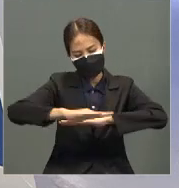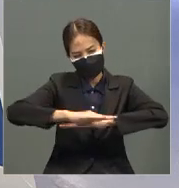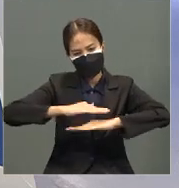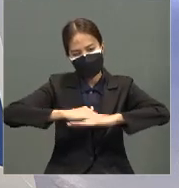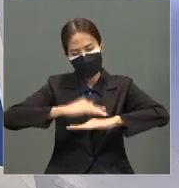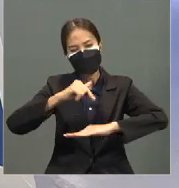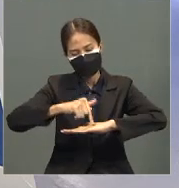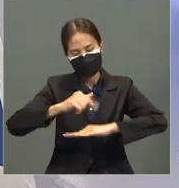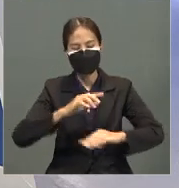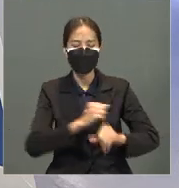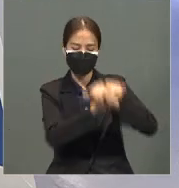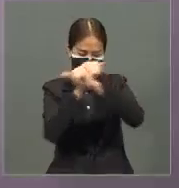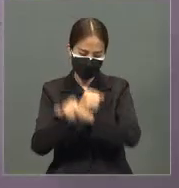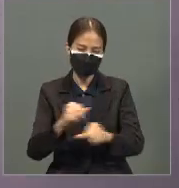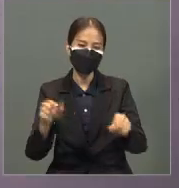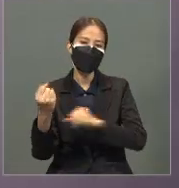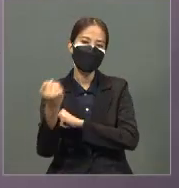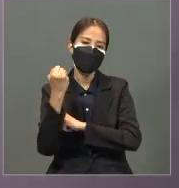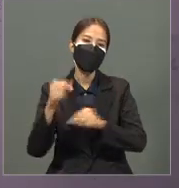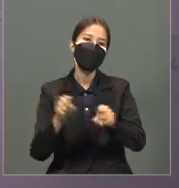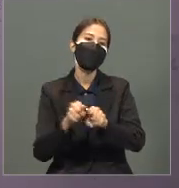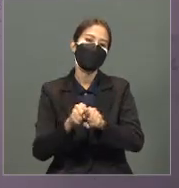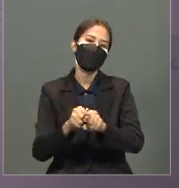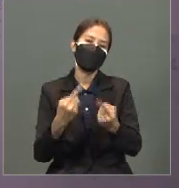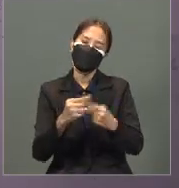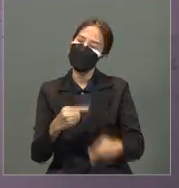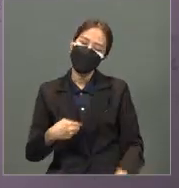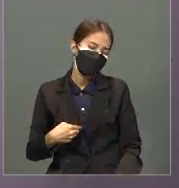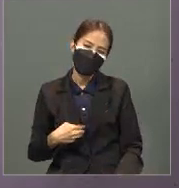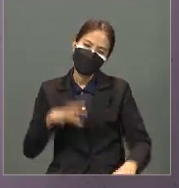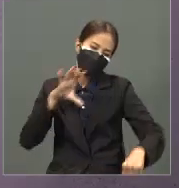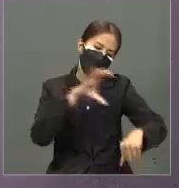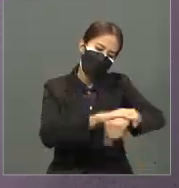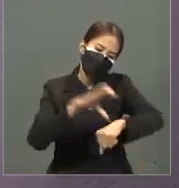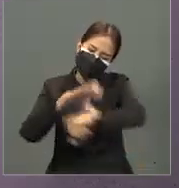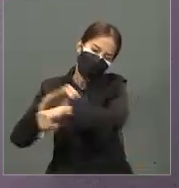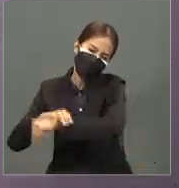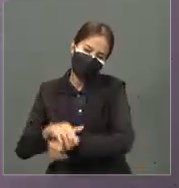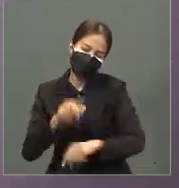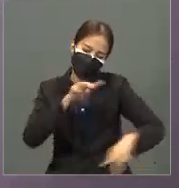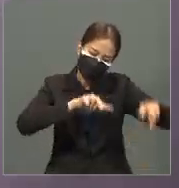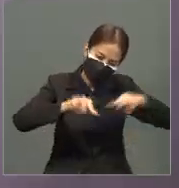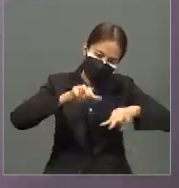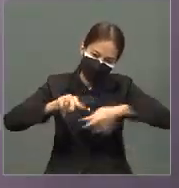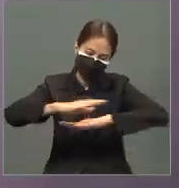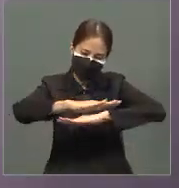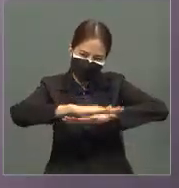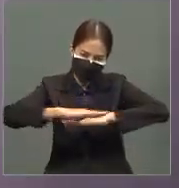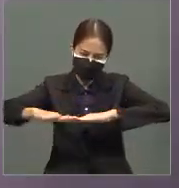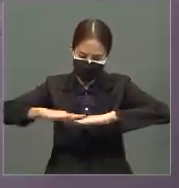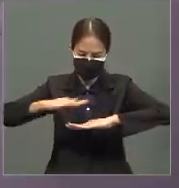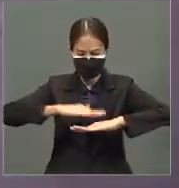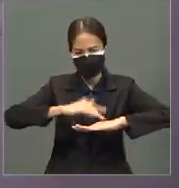ข้มรับมือเหมือนกันแต่จับไม่หมดค่ะจริงๆทางเจ้าหน้าที่ฝ่ายความมั่นคงเนี่ยพยายามที่จะเข้าไปตรวจสอบที่บริเวณชายแดน